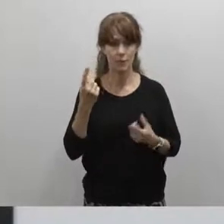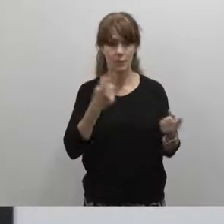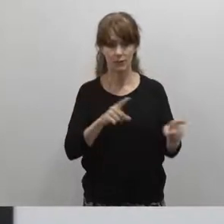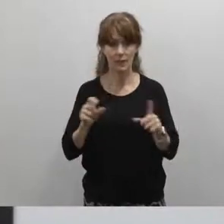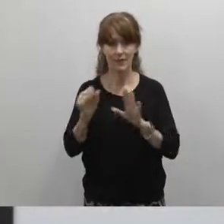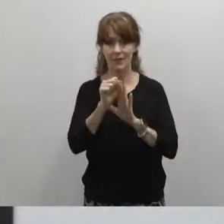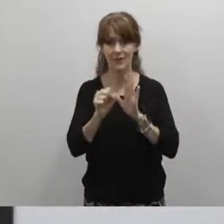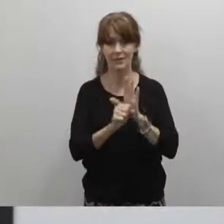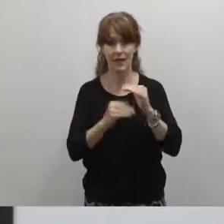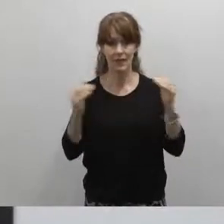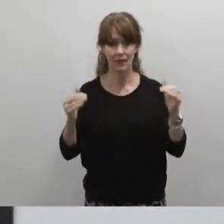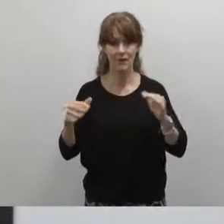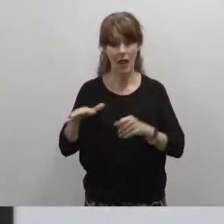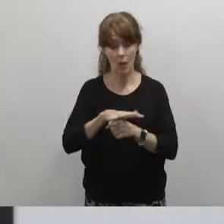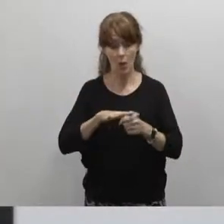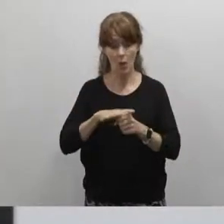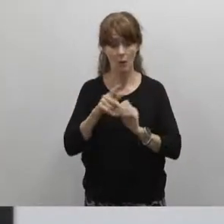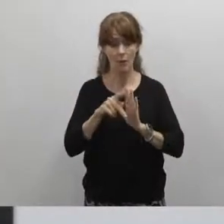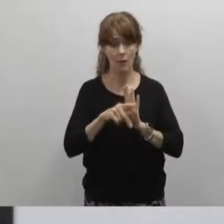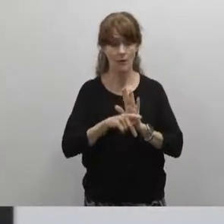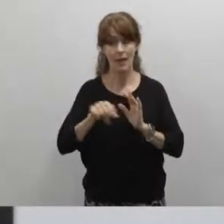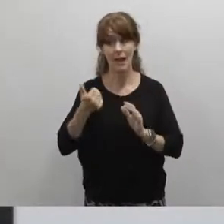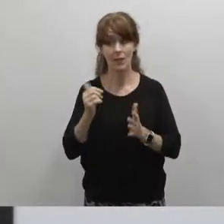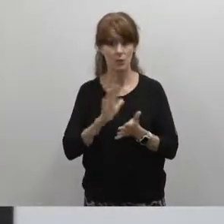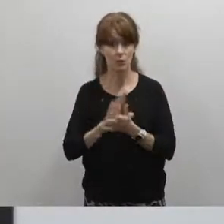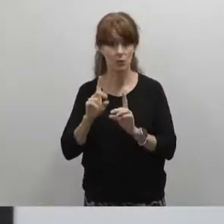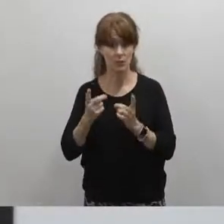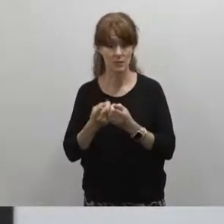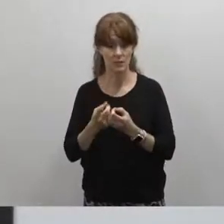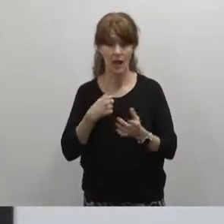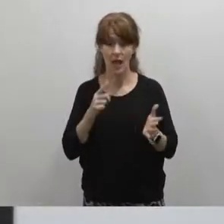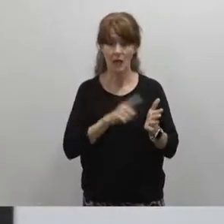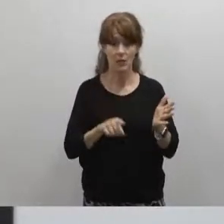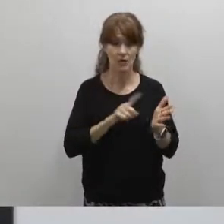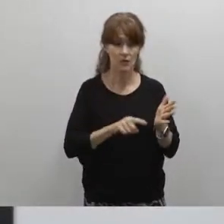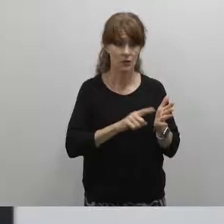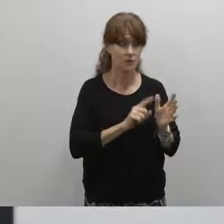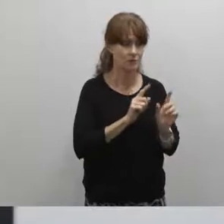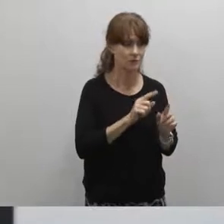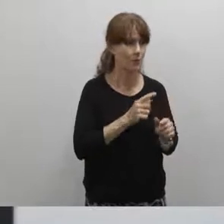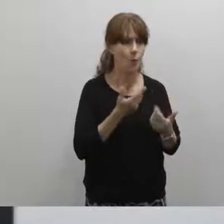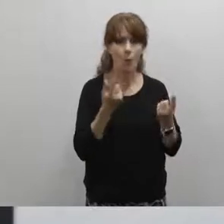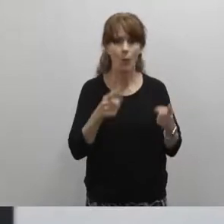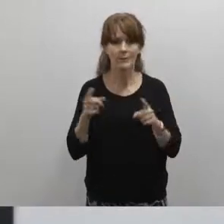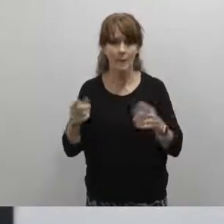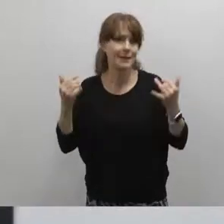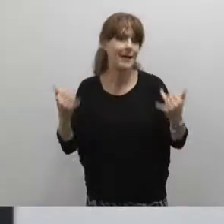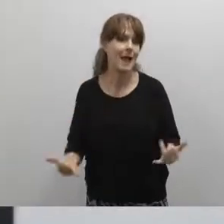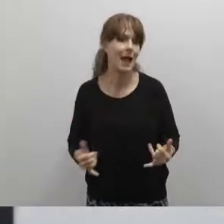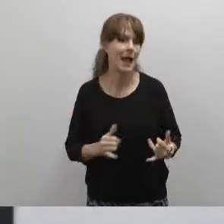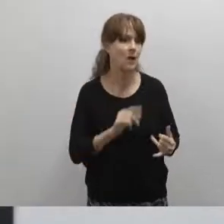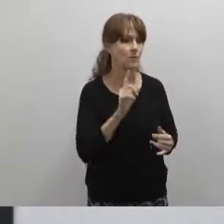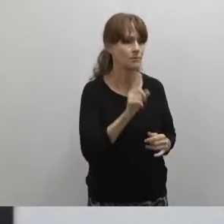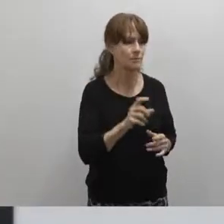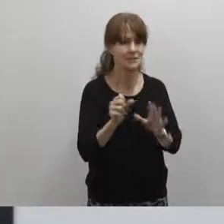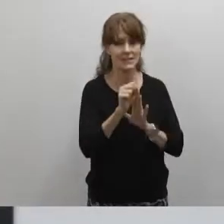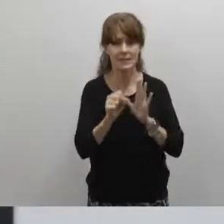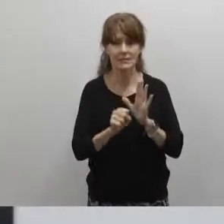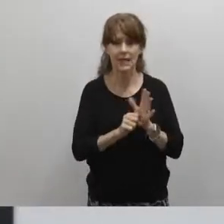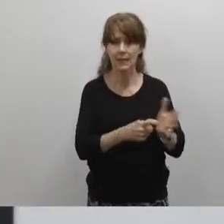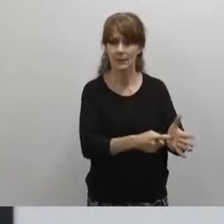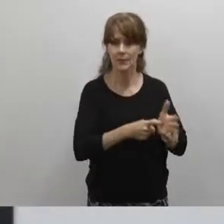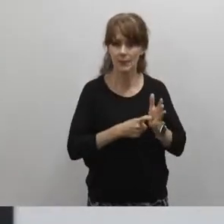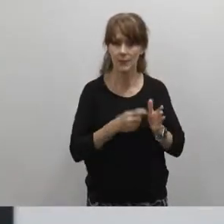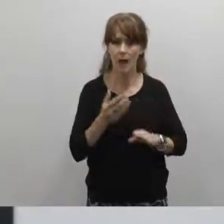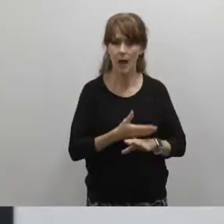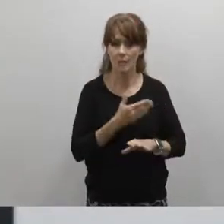ở vậy xem tiền đẹp bạc bò đo phòn sờ là bò dương đo cùng bò dương đứng đo rót bò dương từng ngủ